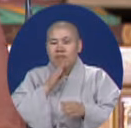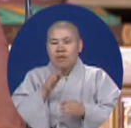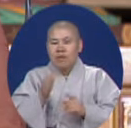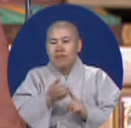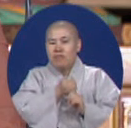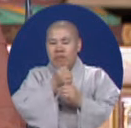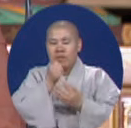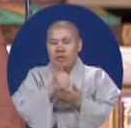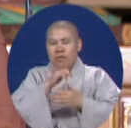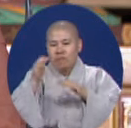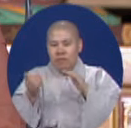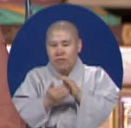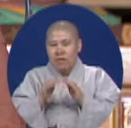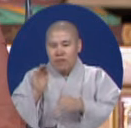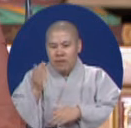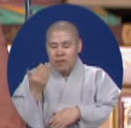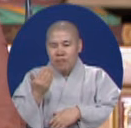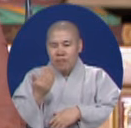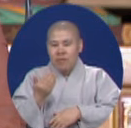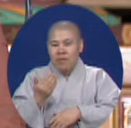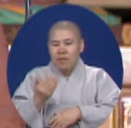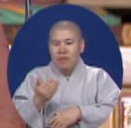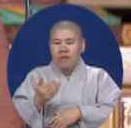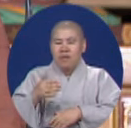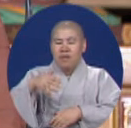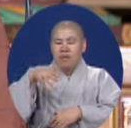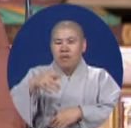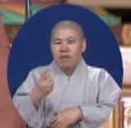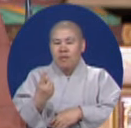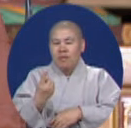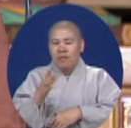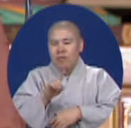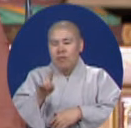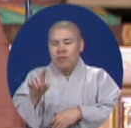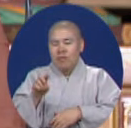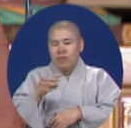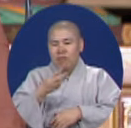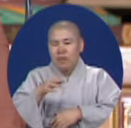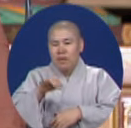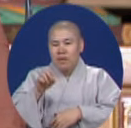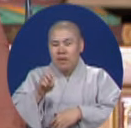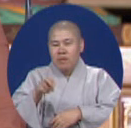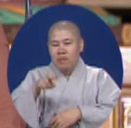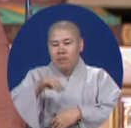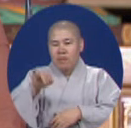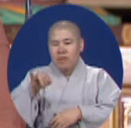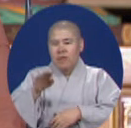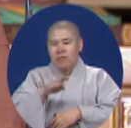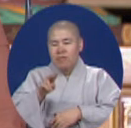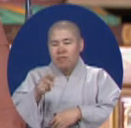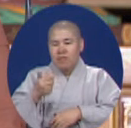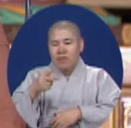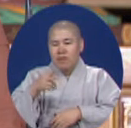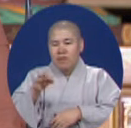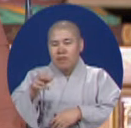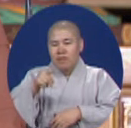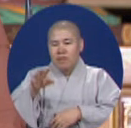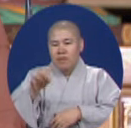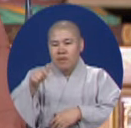이걸 60화엄에서는 초발심시 변성정각이다 이렇게 번역을 했어요. 그런데